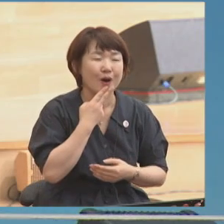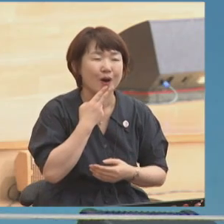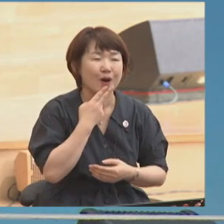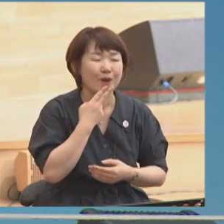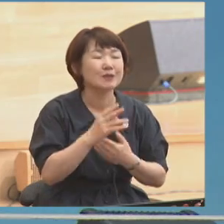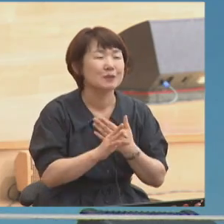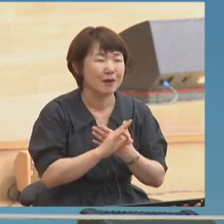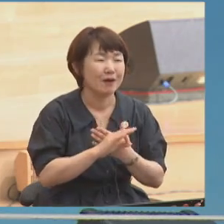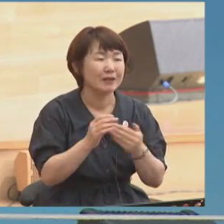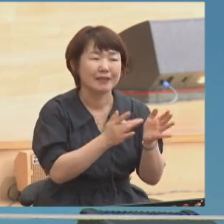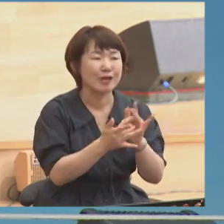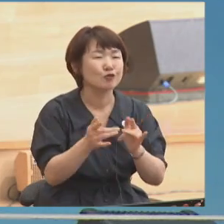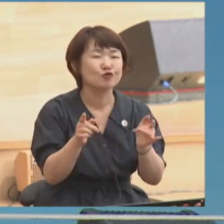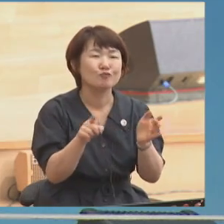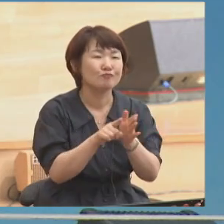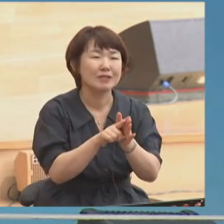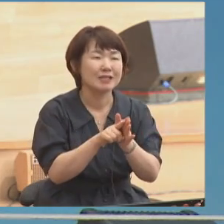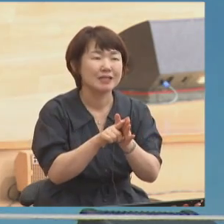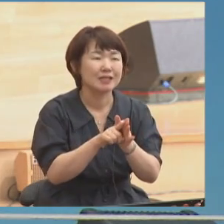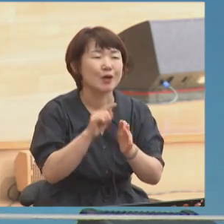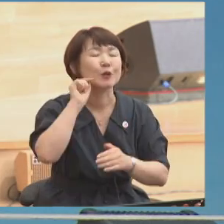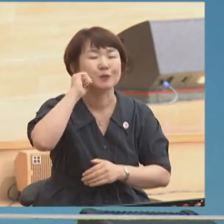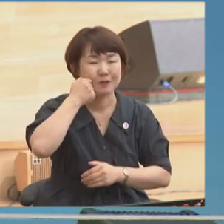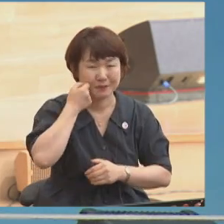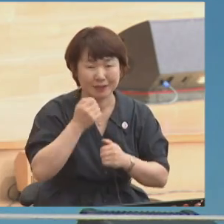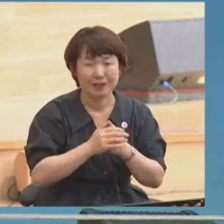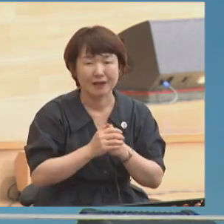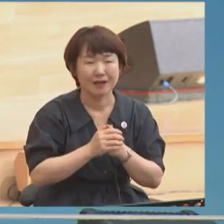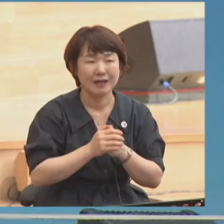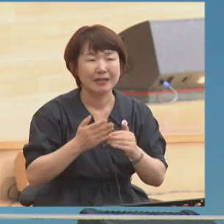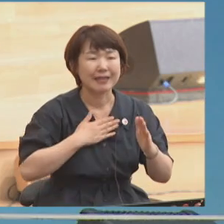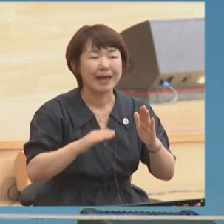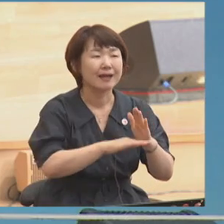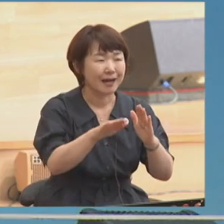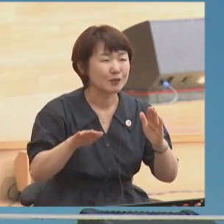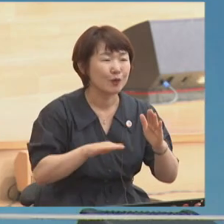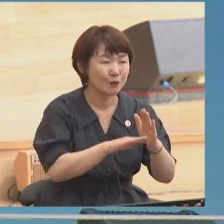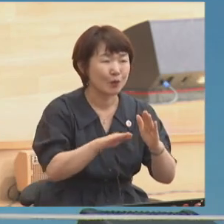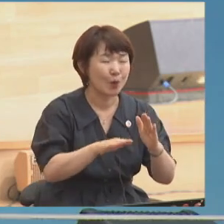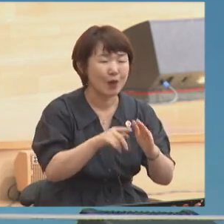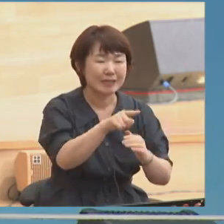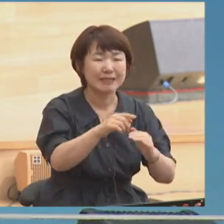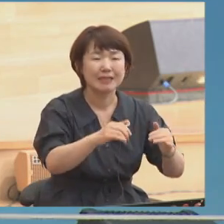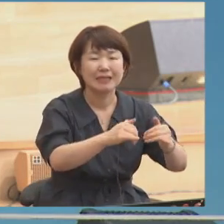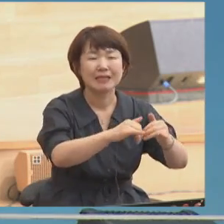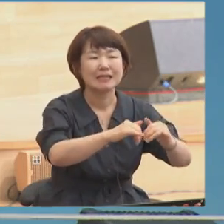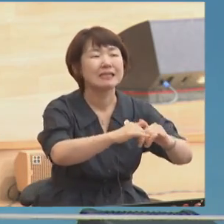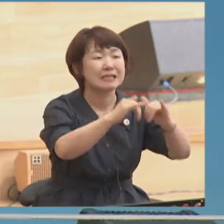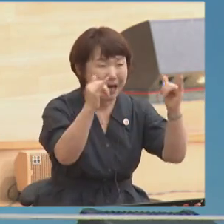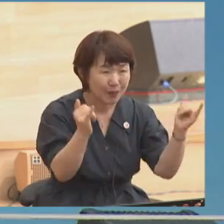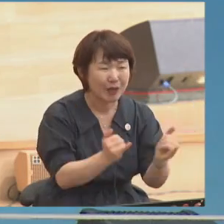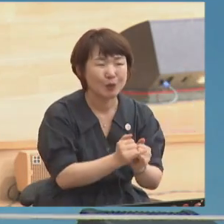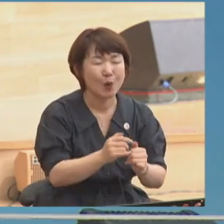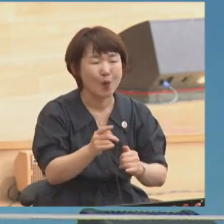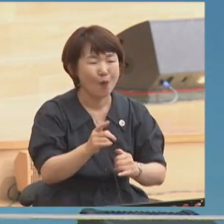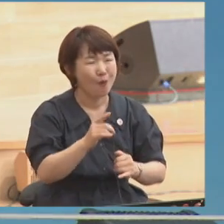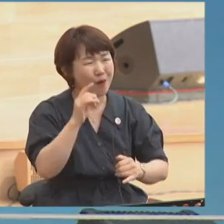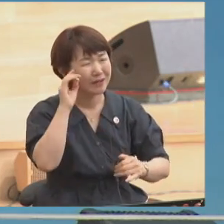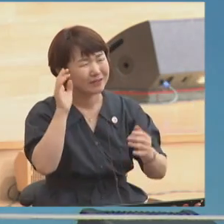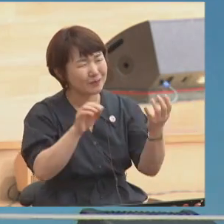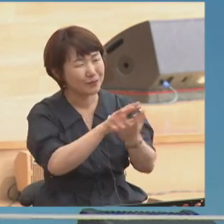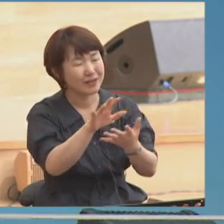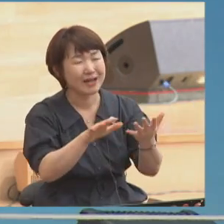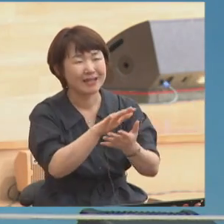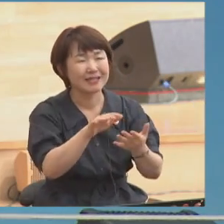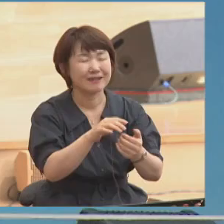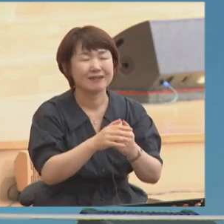예수 믿는 자로 살기도 어렵고 우리 가정도 이 사회도 미쳐 돌아가는 세상 속에